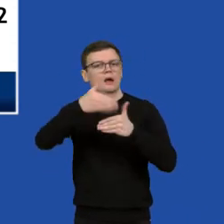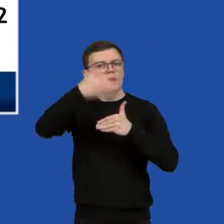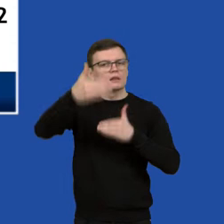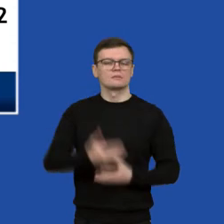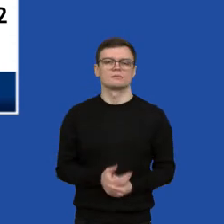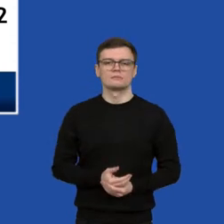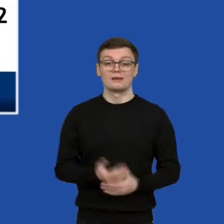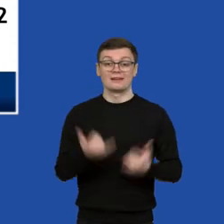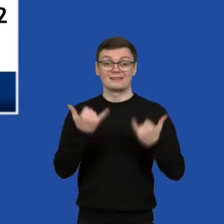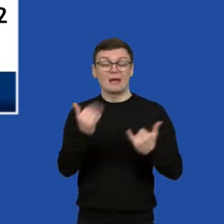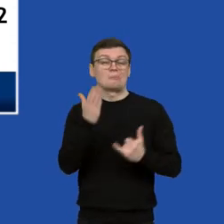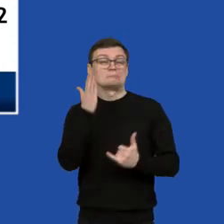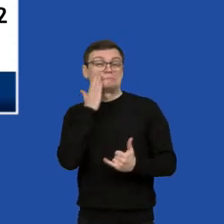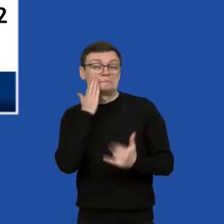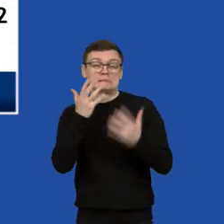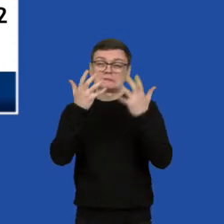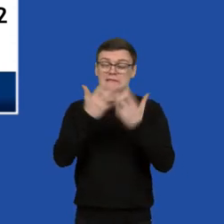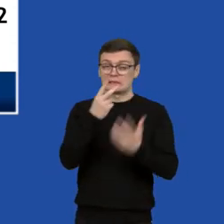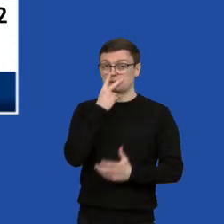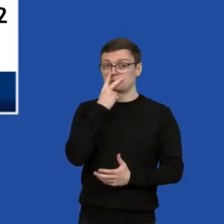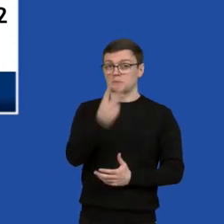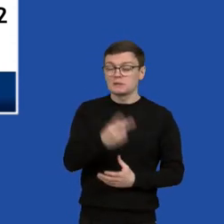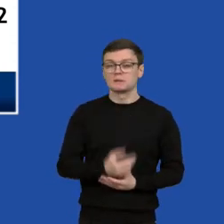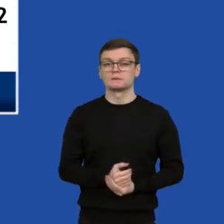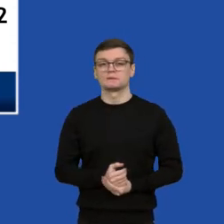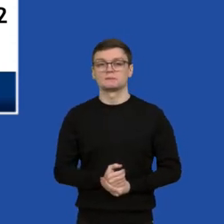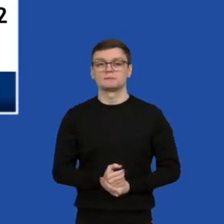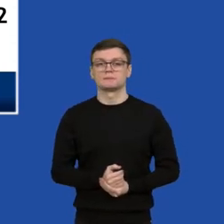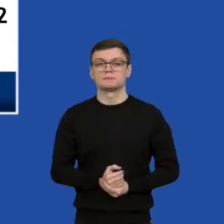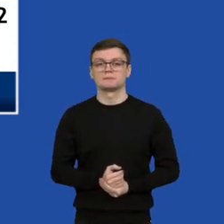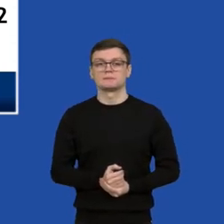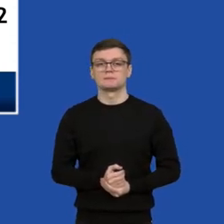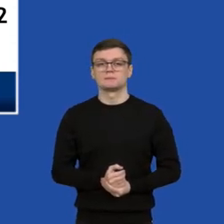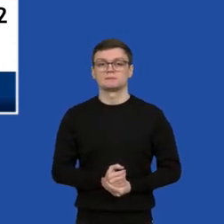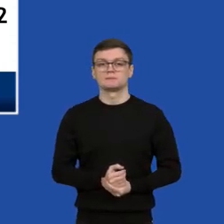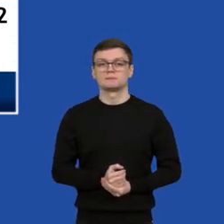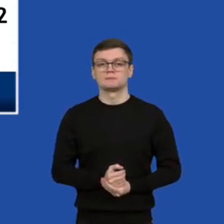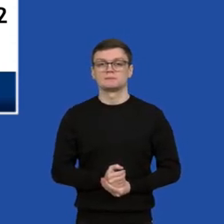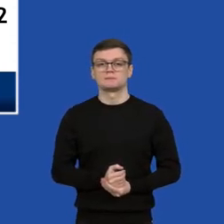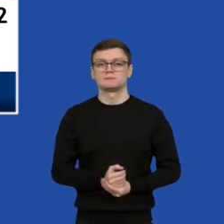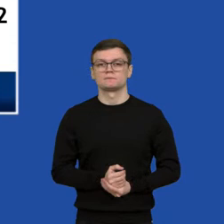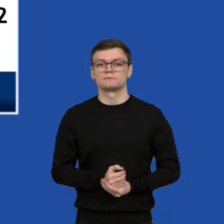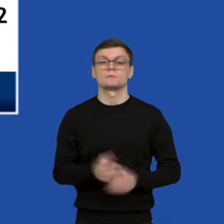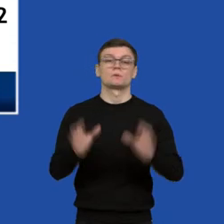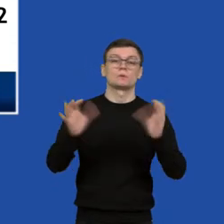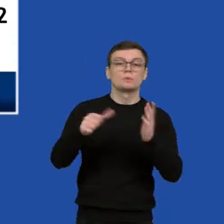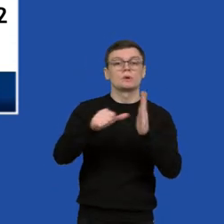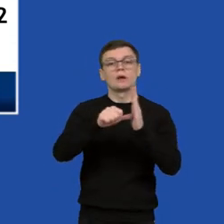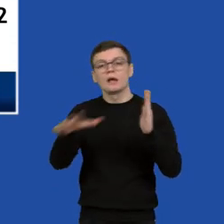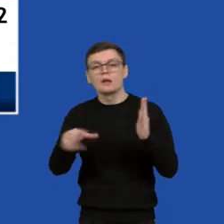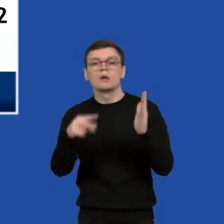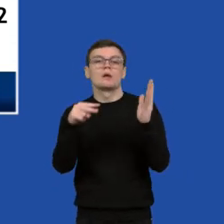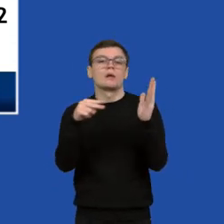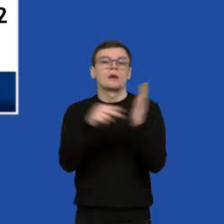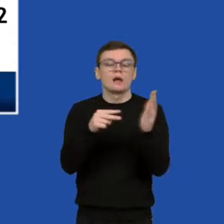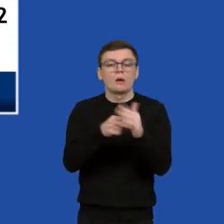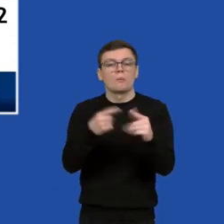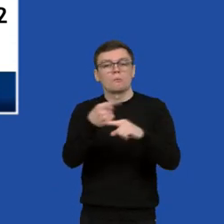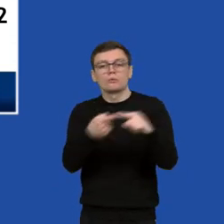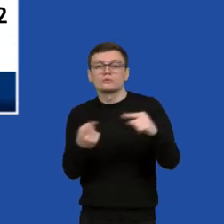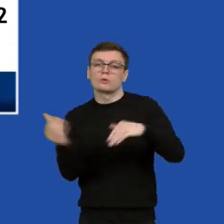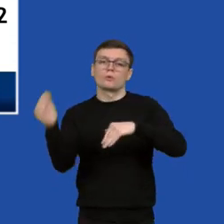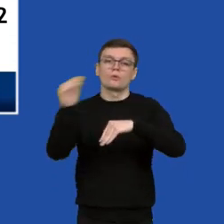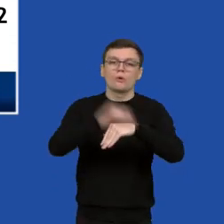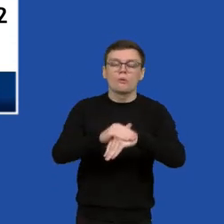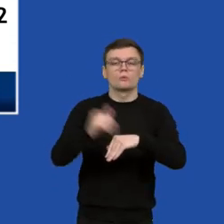pagal dabartinės prognozes, taip kaip yra numatoma, kokios yra daromos prielaidos, dujų ir elektros kainų dalies kompensavimui žmonėm, būtiniam